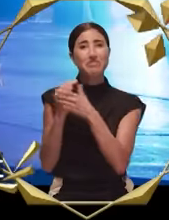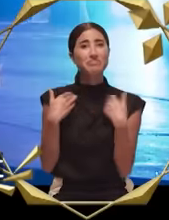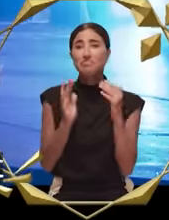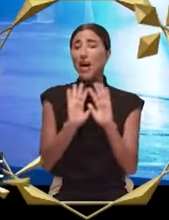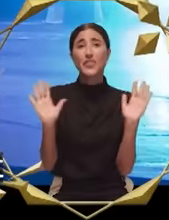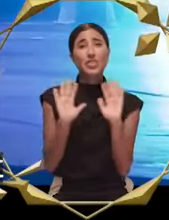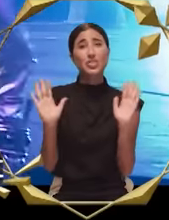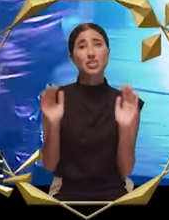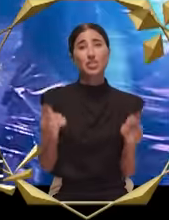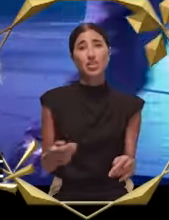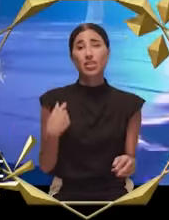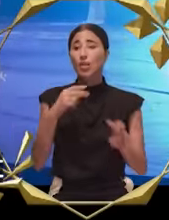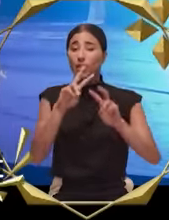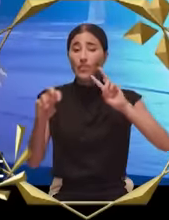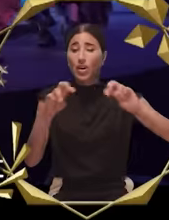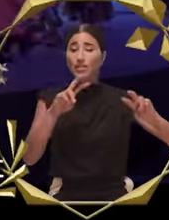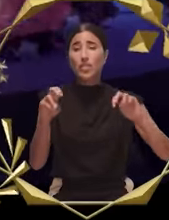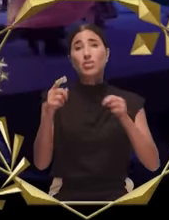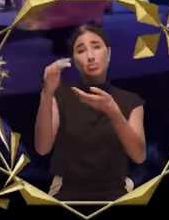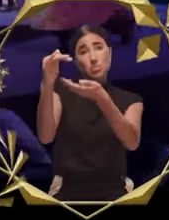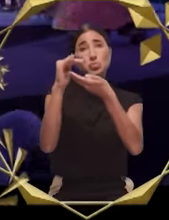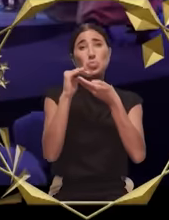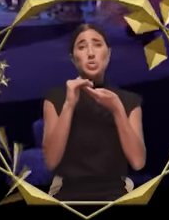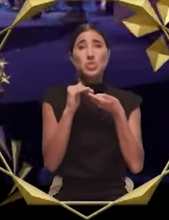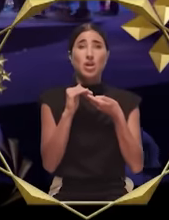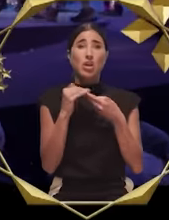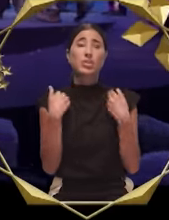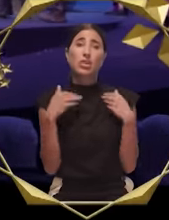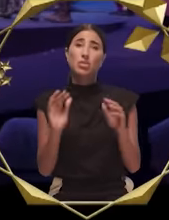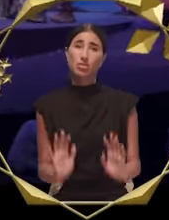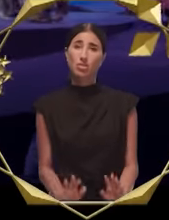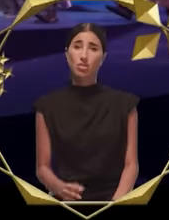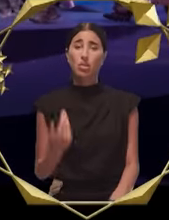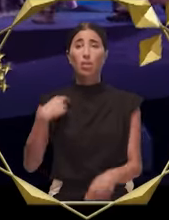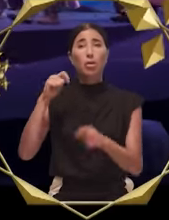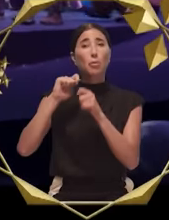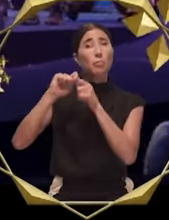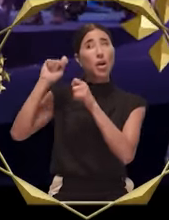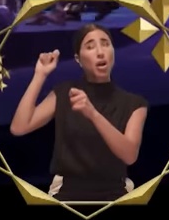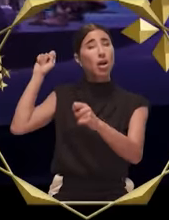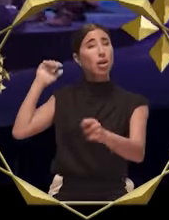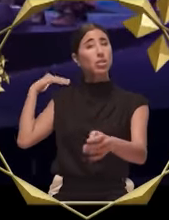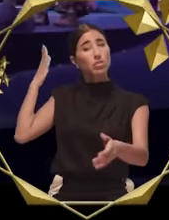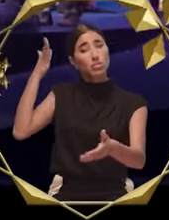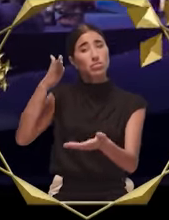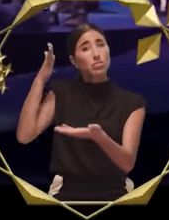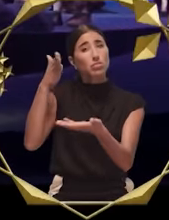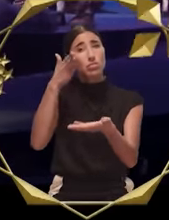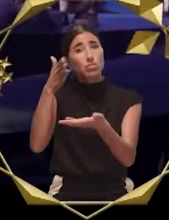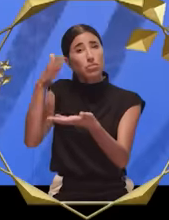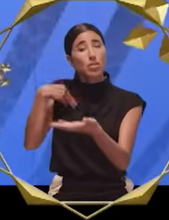يبحث كل منا فقيدة قد جئنا من أرض بعيد